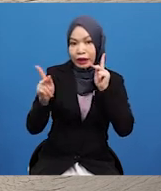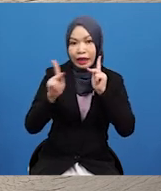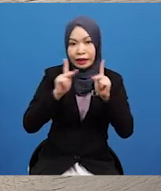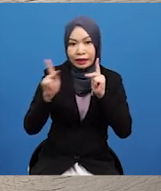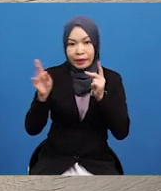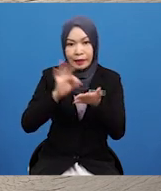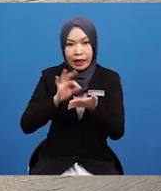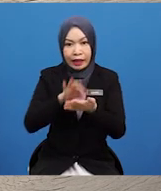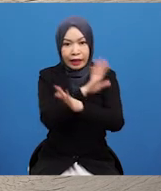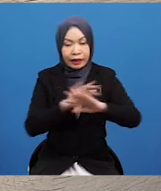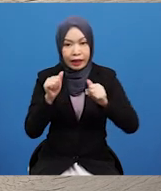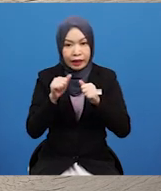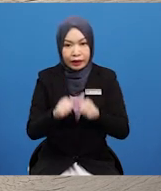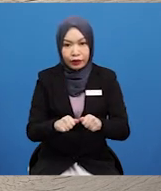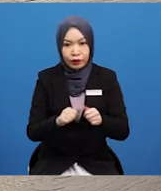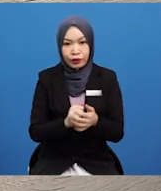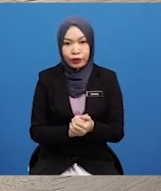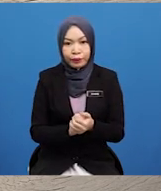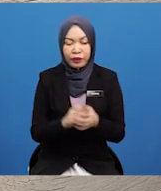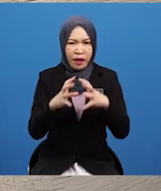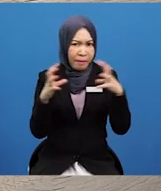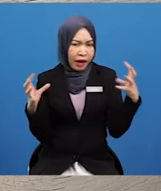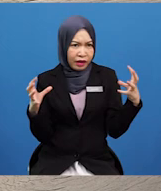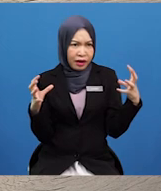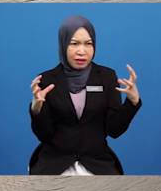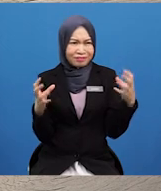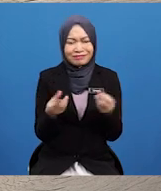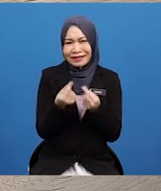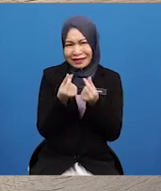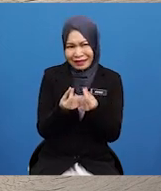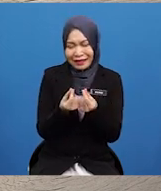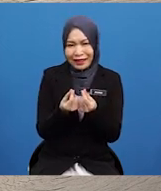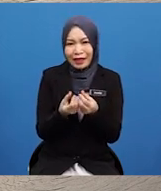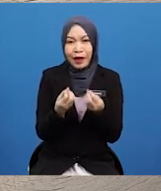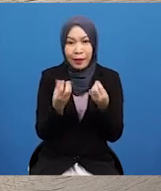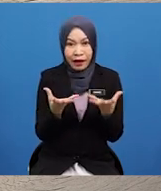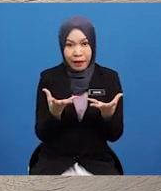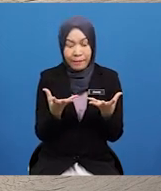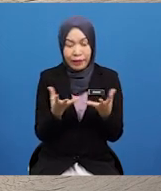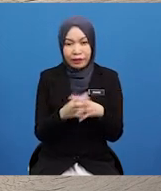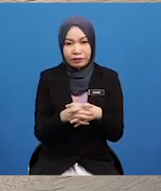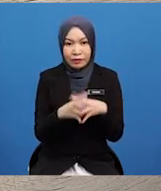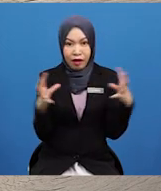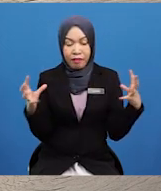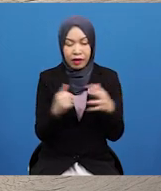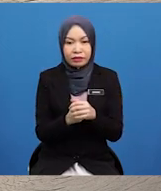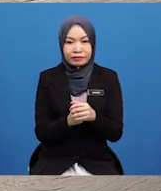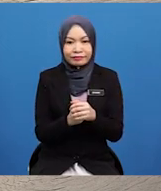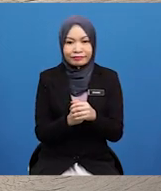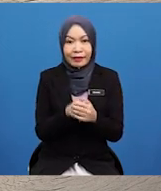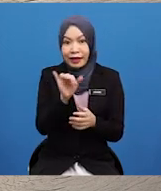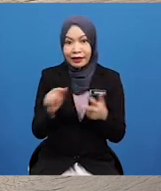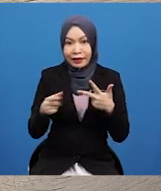Contohnya, banyak, segala, sedikit, beberapa, ramai. Yang ketiga,